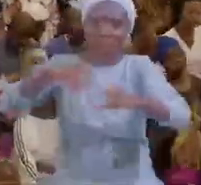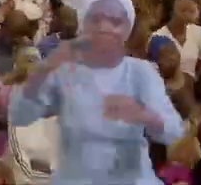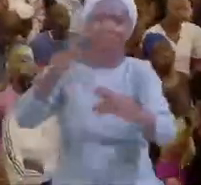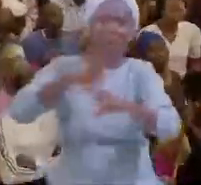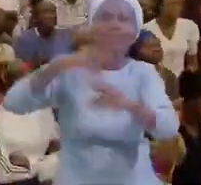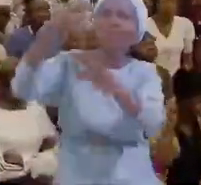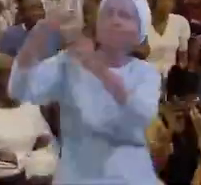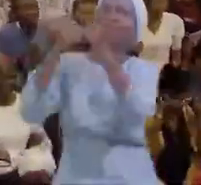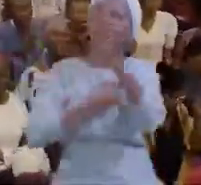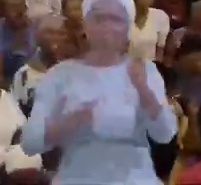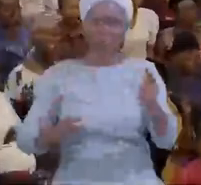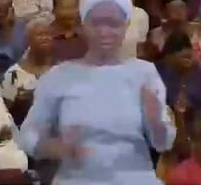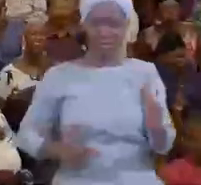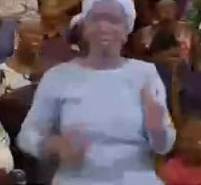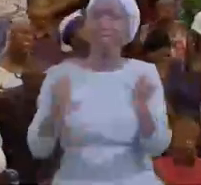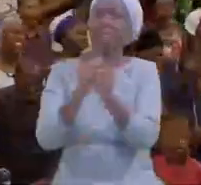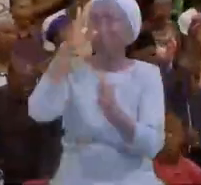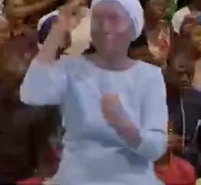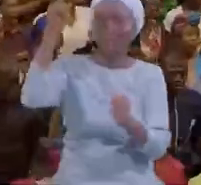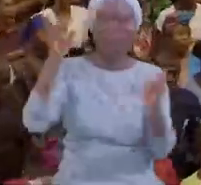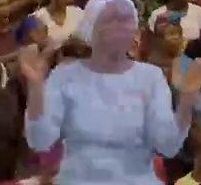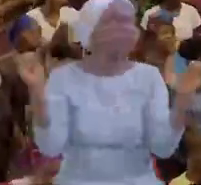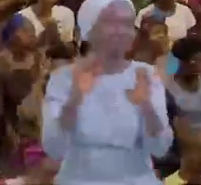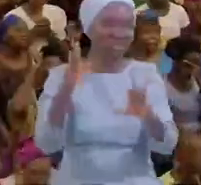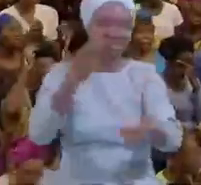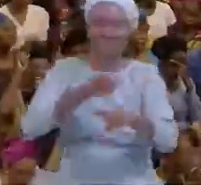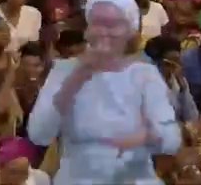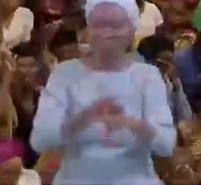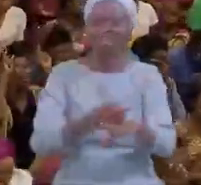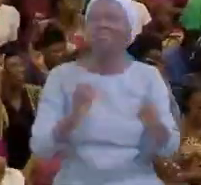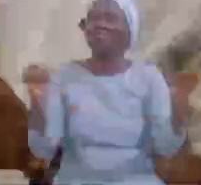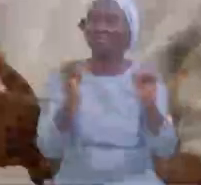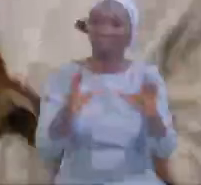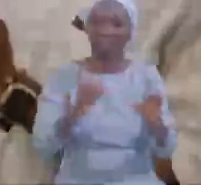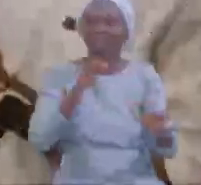Car rien n'est possible au Seigneur ce soir.